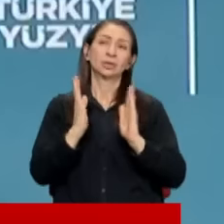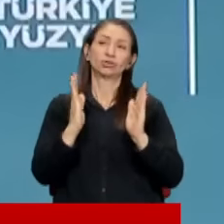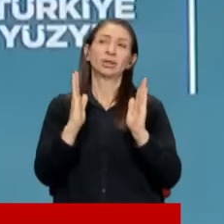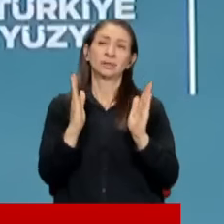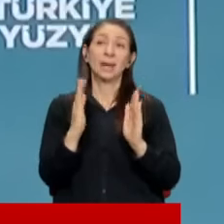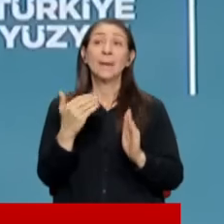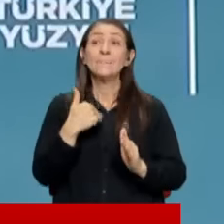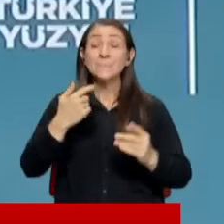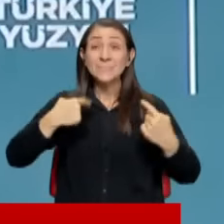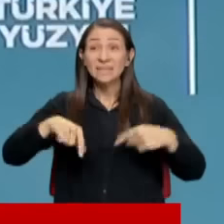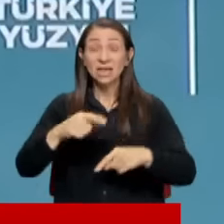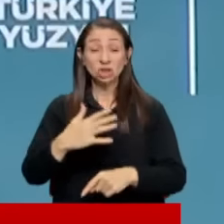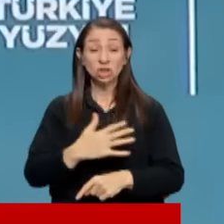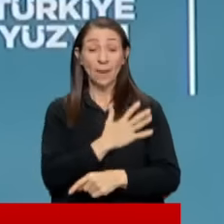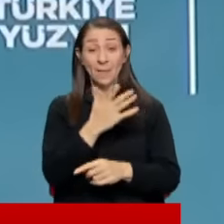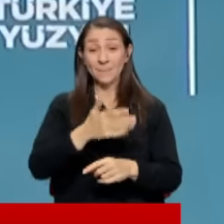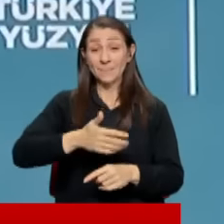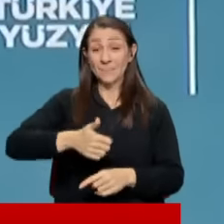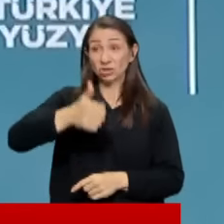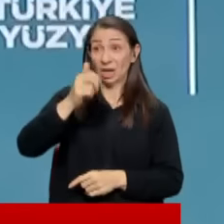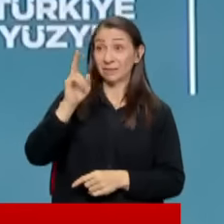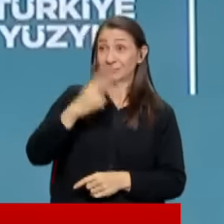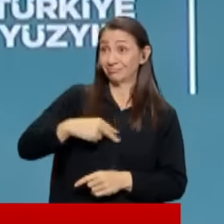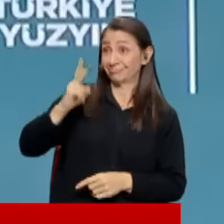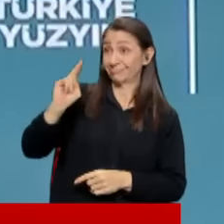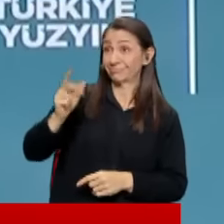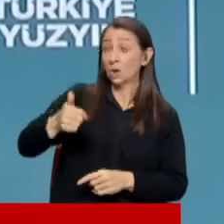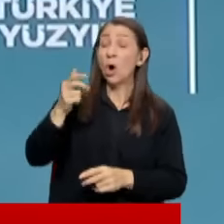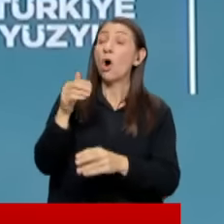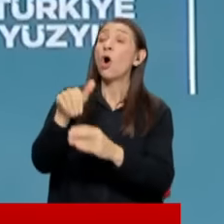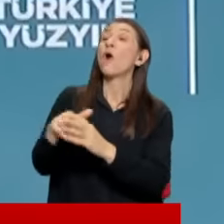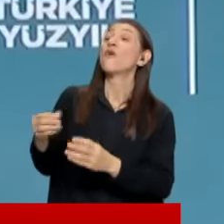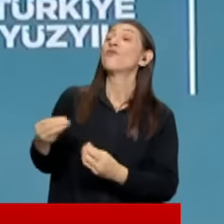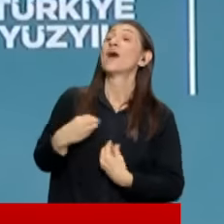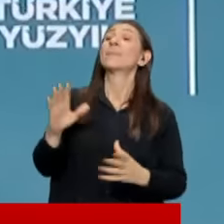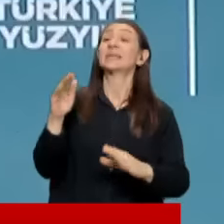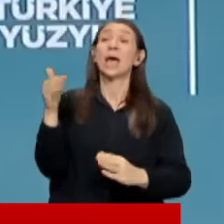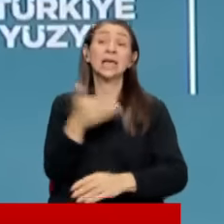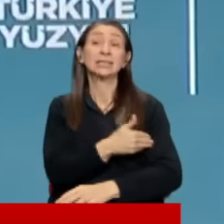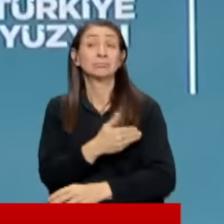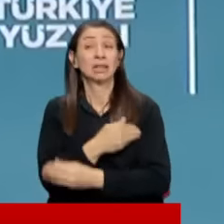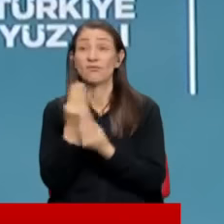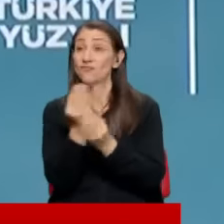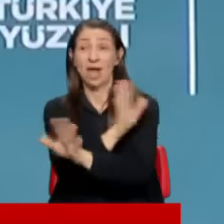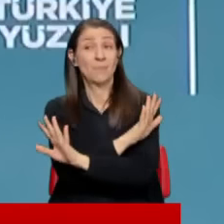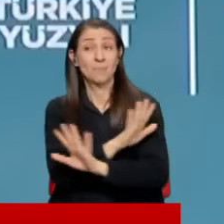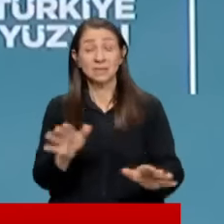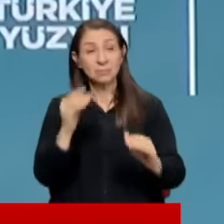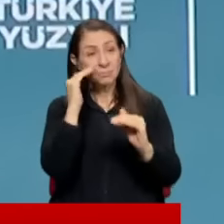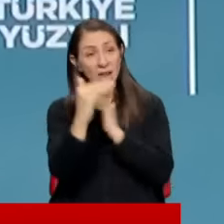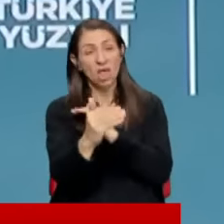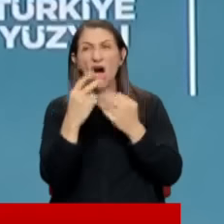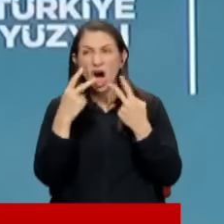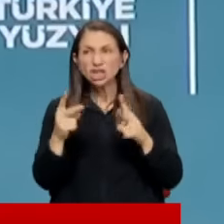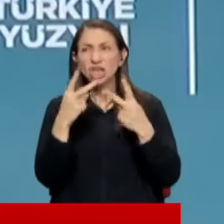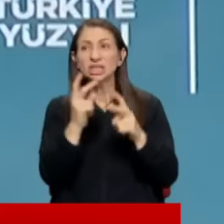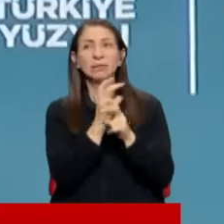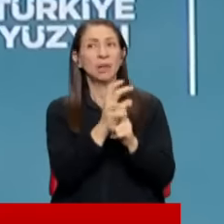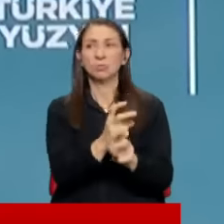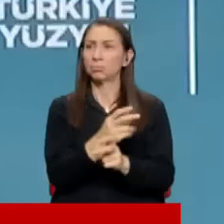gelecektir. Bizde CHP'li belediye başkanları gibi oy yoksa hizmet de yok diye milleti açık